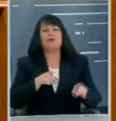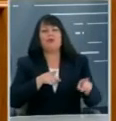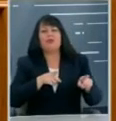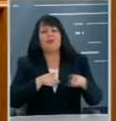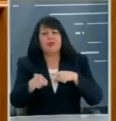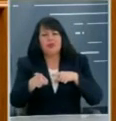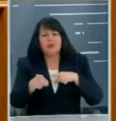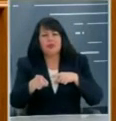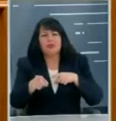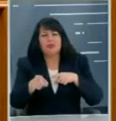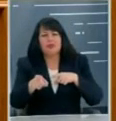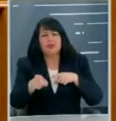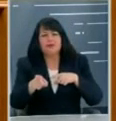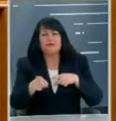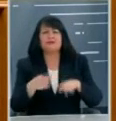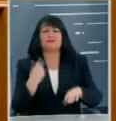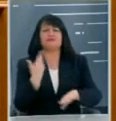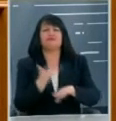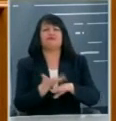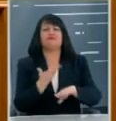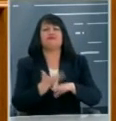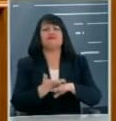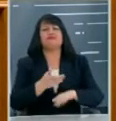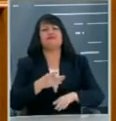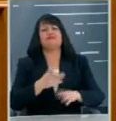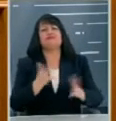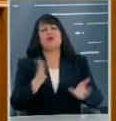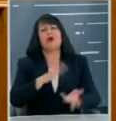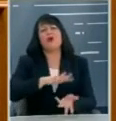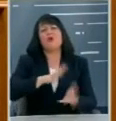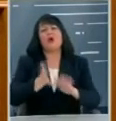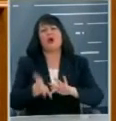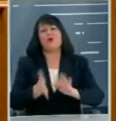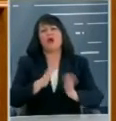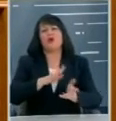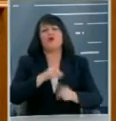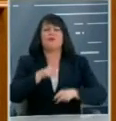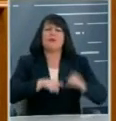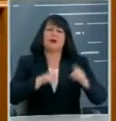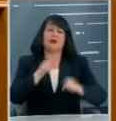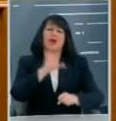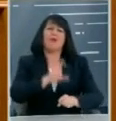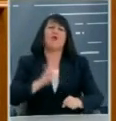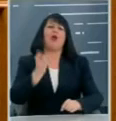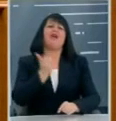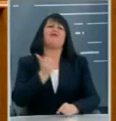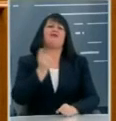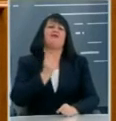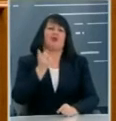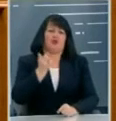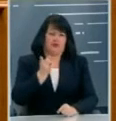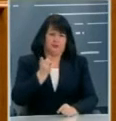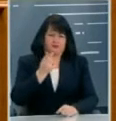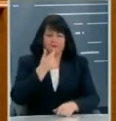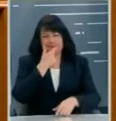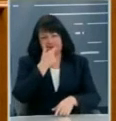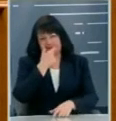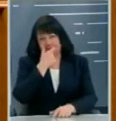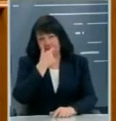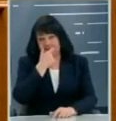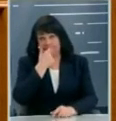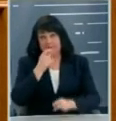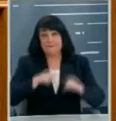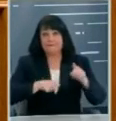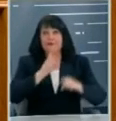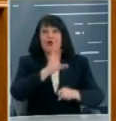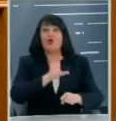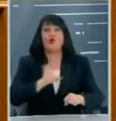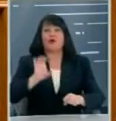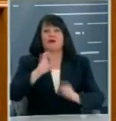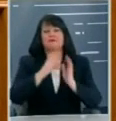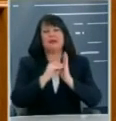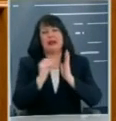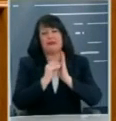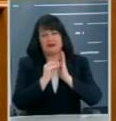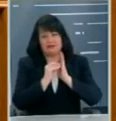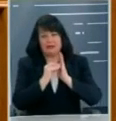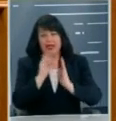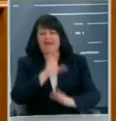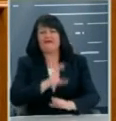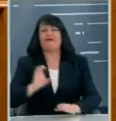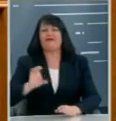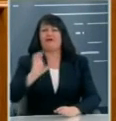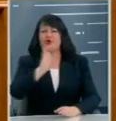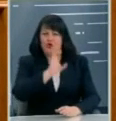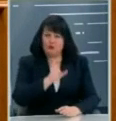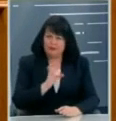αντιφατικές επιδιώξεις ορισμένων από τους δανειστές. Ορισμένες χώρες, παραδείγματος χάρη,